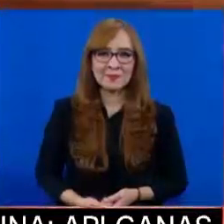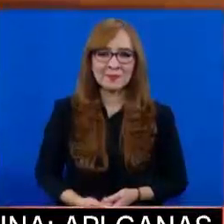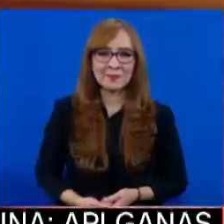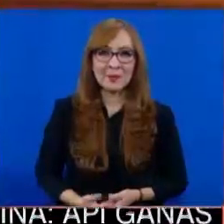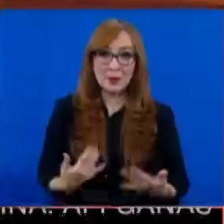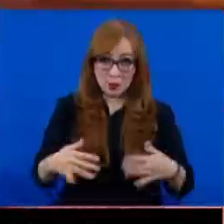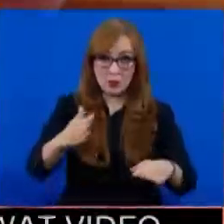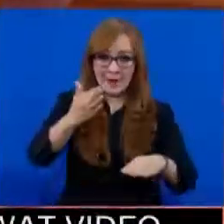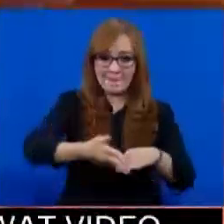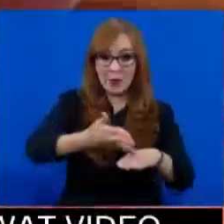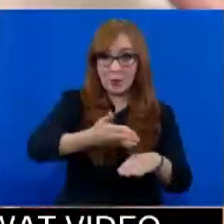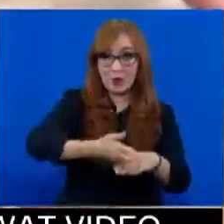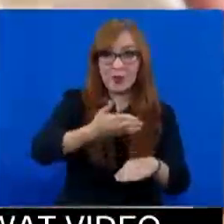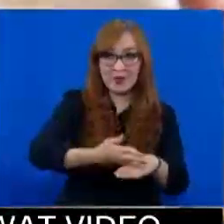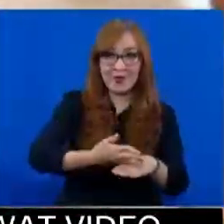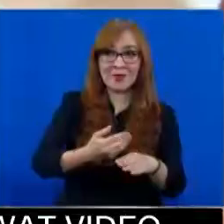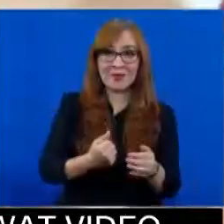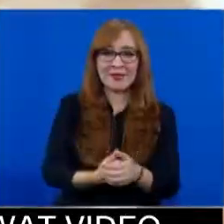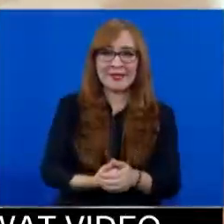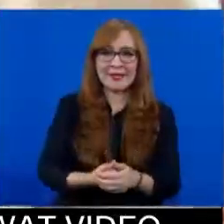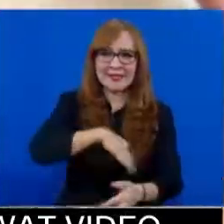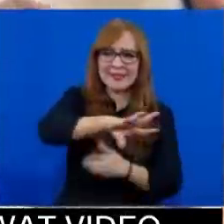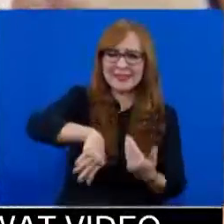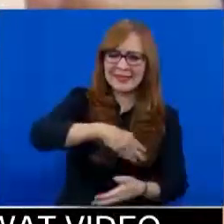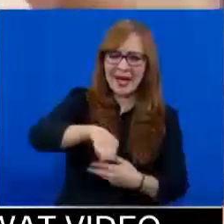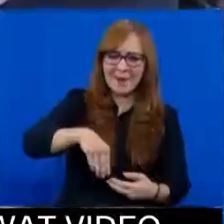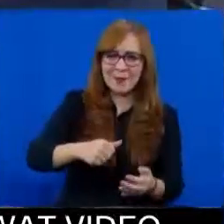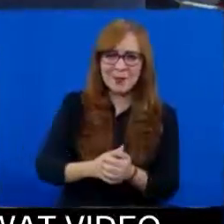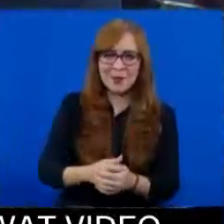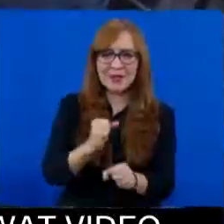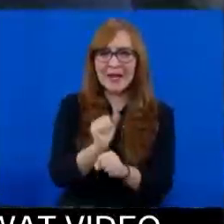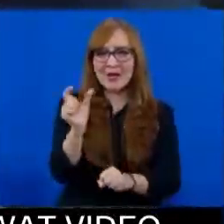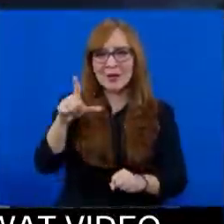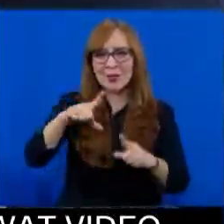Setelah dipotong-potong, masukkan gula cair dan garam untuk campuran acar.